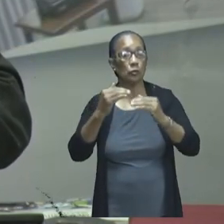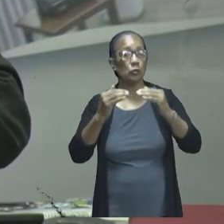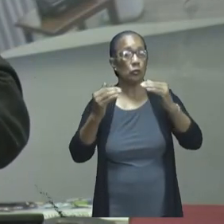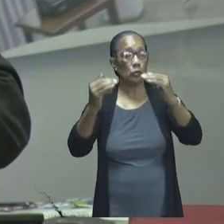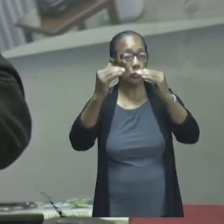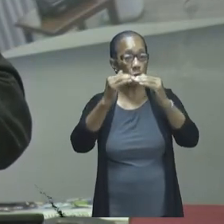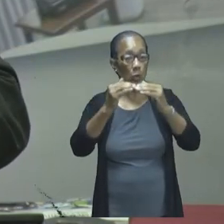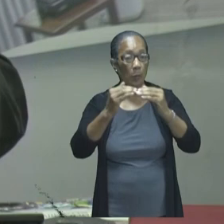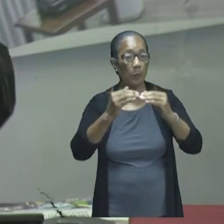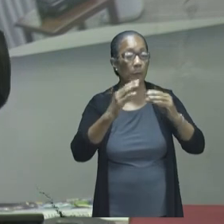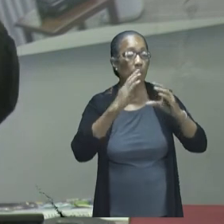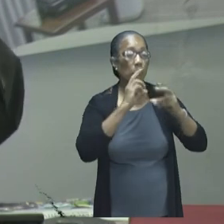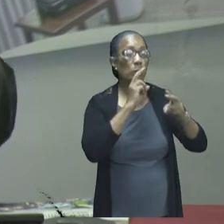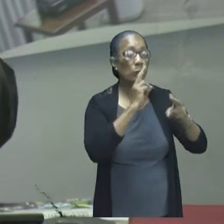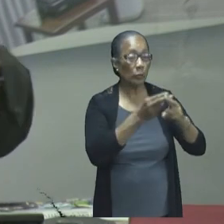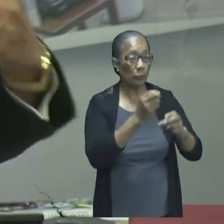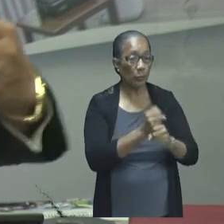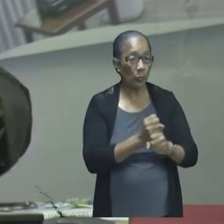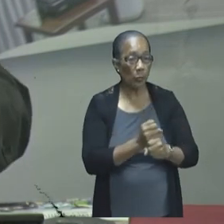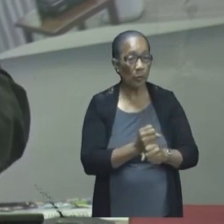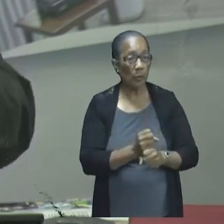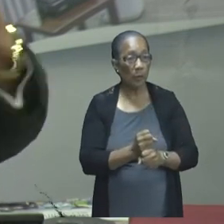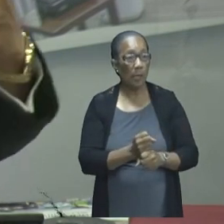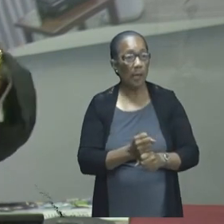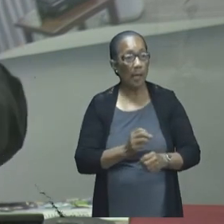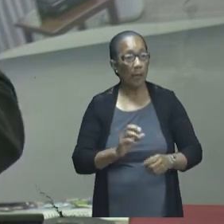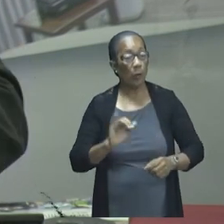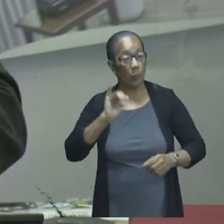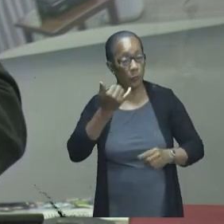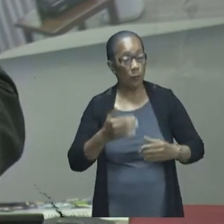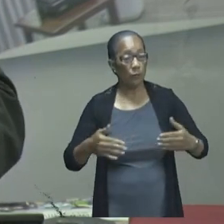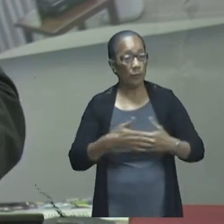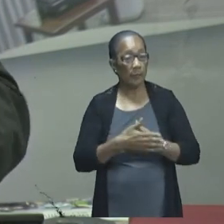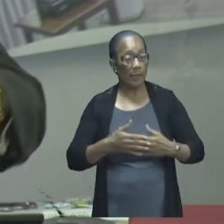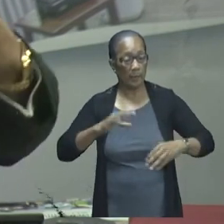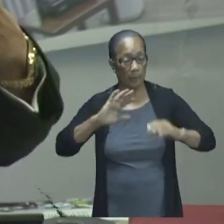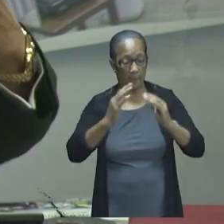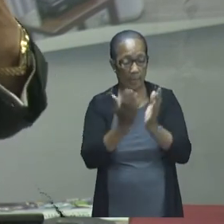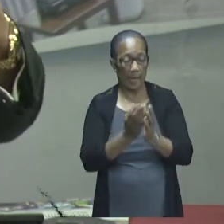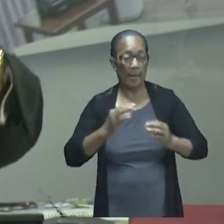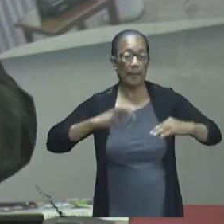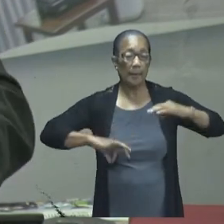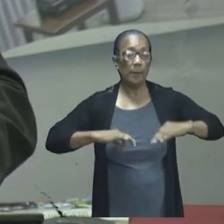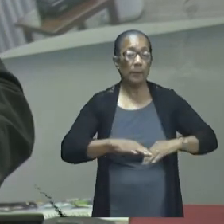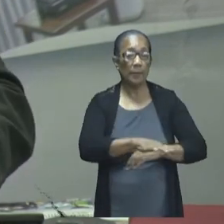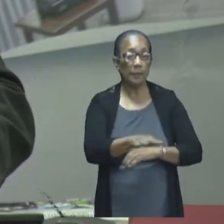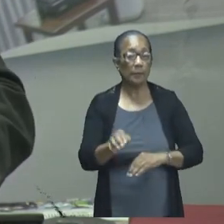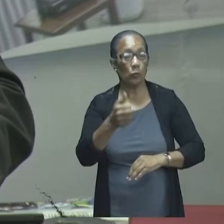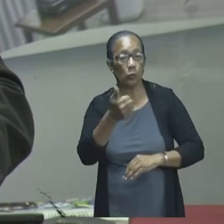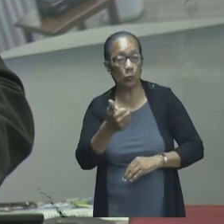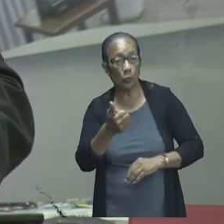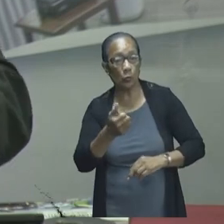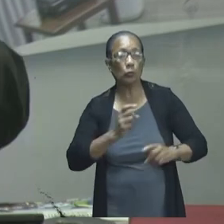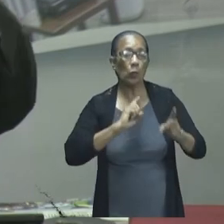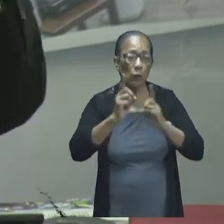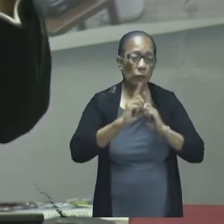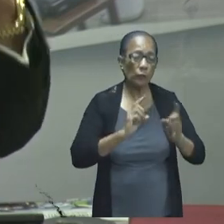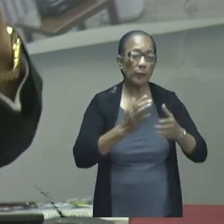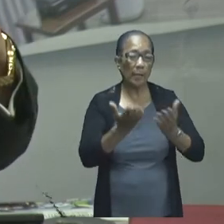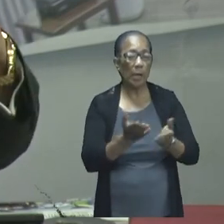follow-up met de swb meerdere genen stap met de minister daar weer horen zodat het goed overleg kunnen hebben want we hebben de